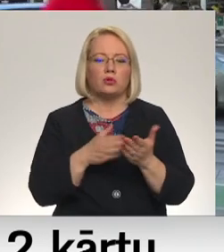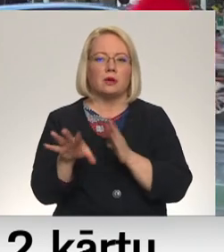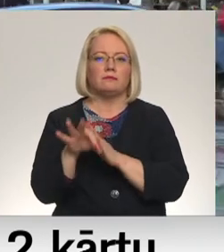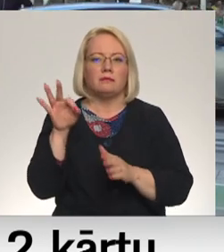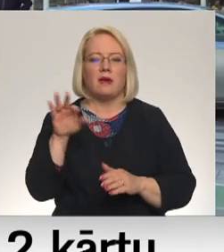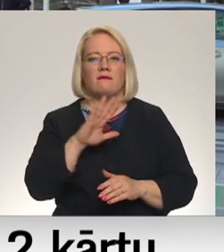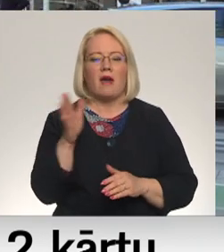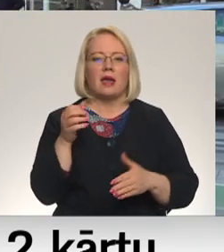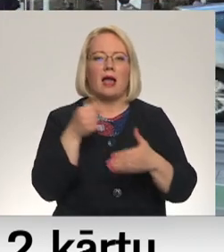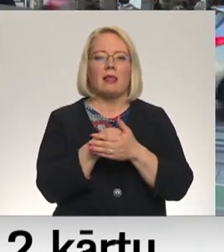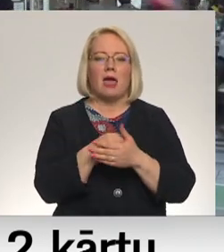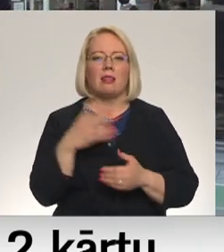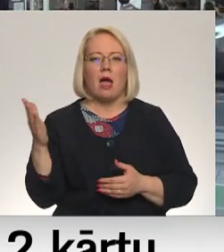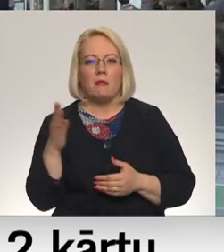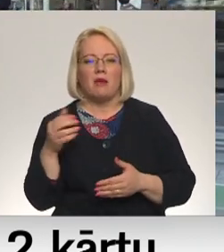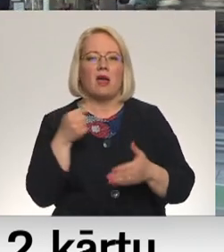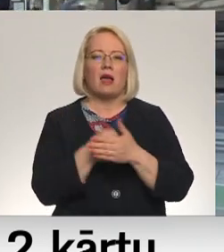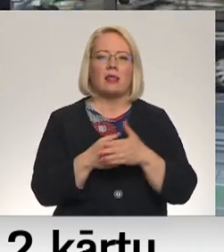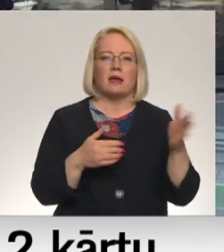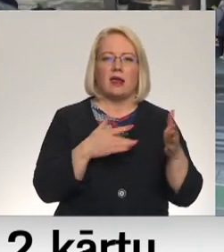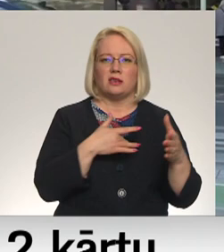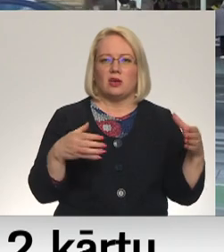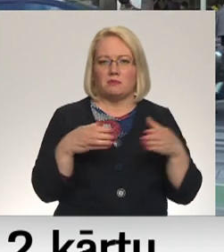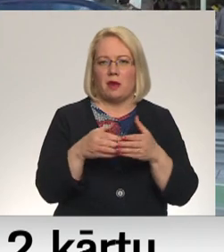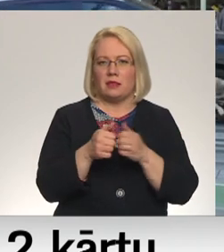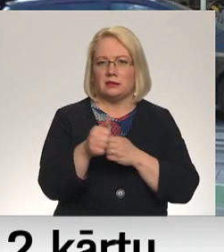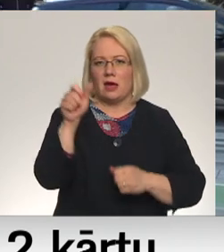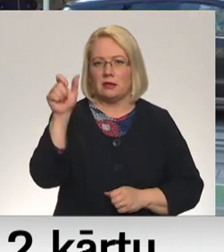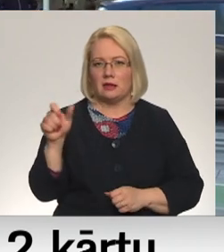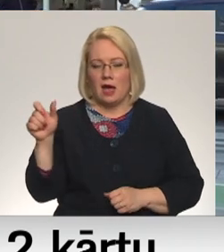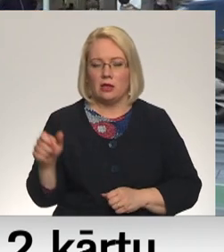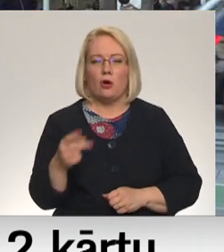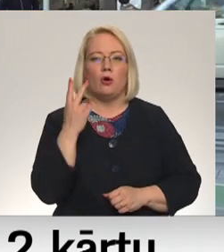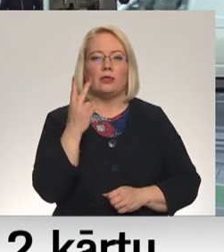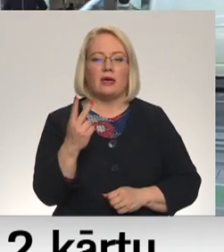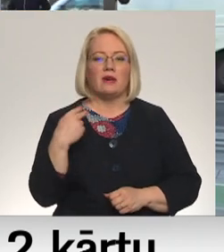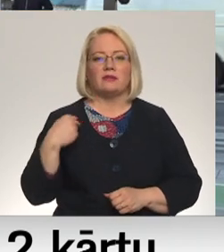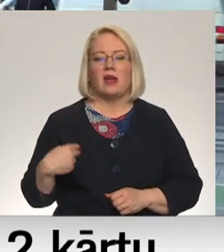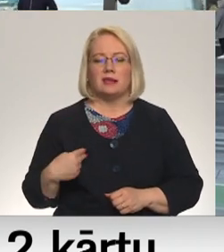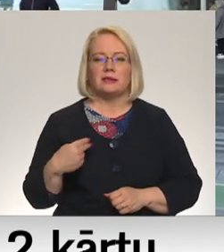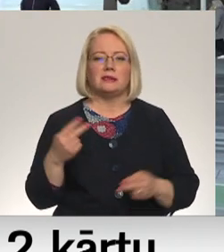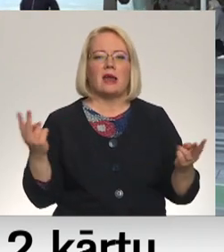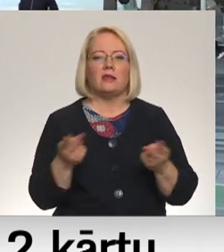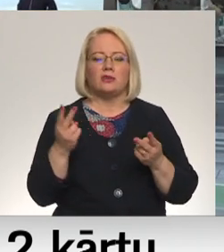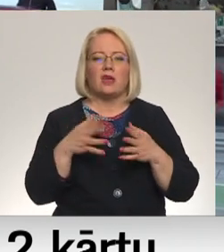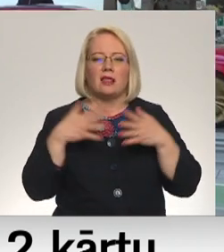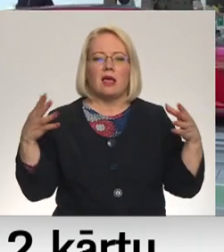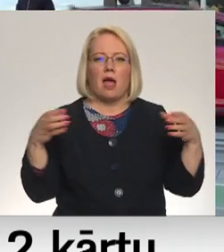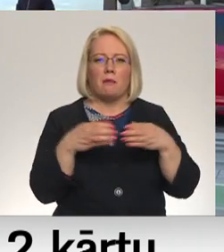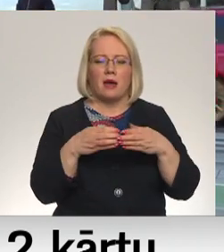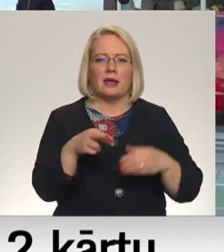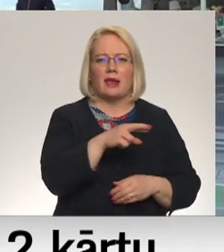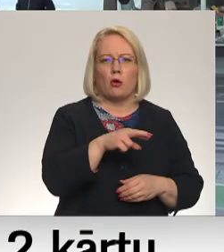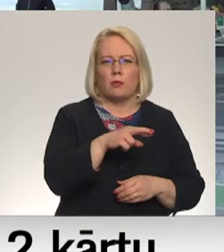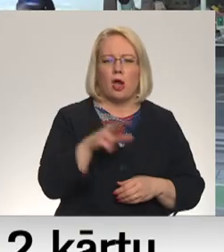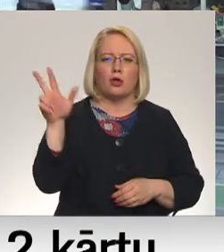vai nu galēji labējo vai galēji kreiso kandidātu. Un divas Francijas tradicionālās lielās partijas, republikāņi un